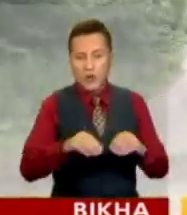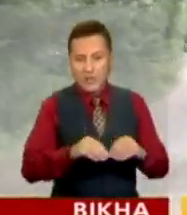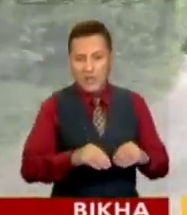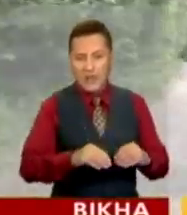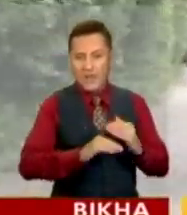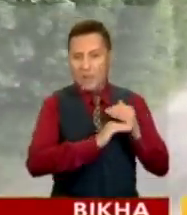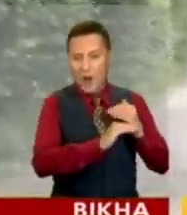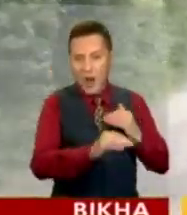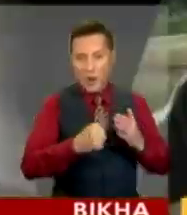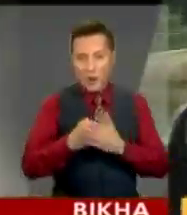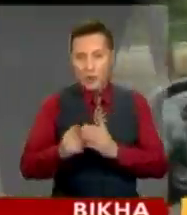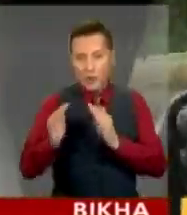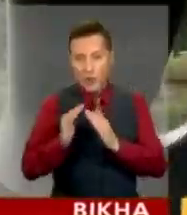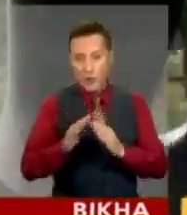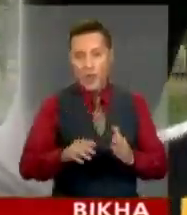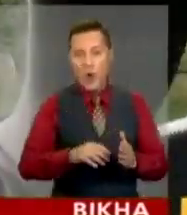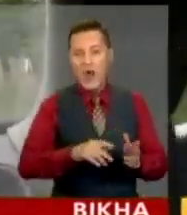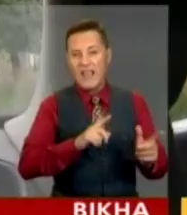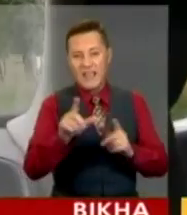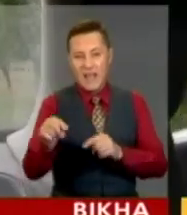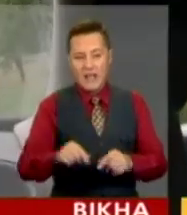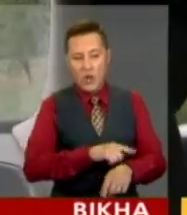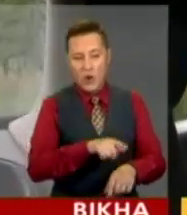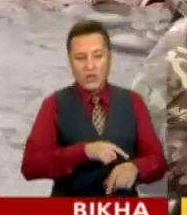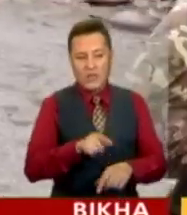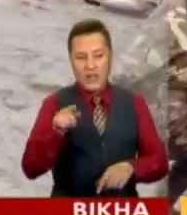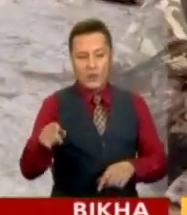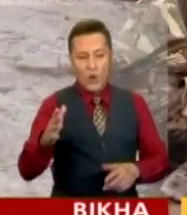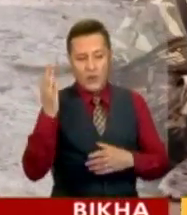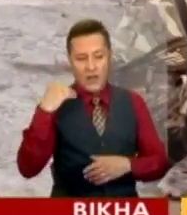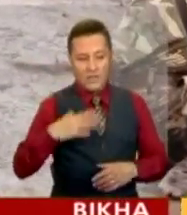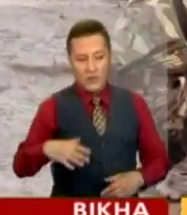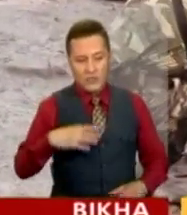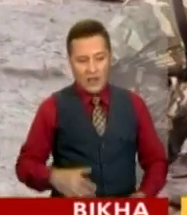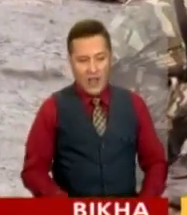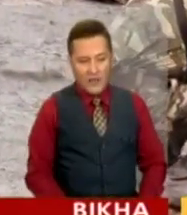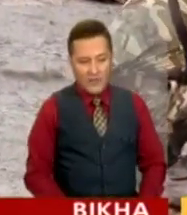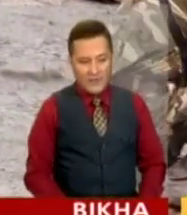Миколиного дому їхати понад годину. На нього там уже давно чекають.